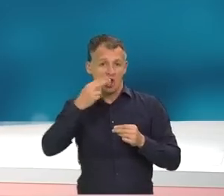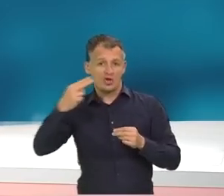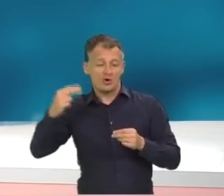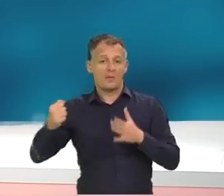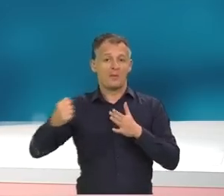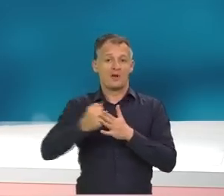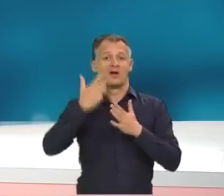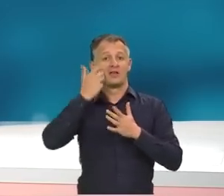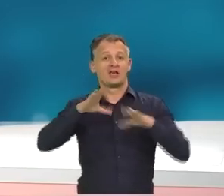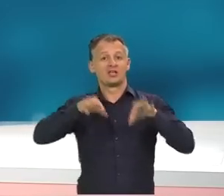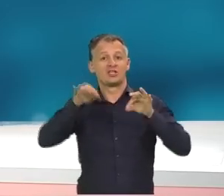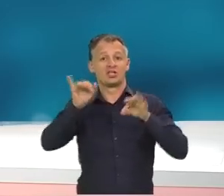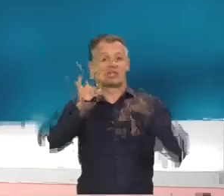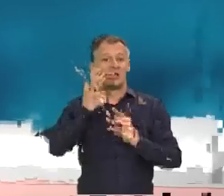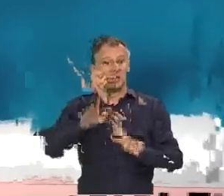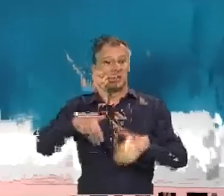va găsi un donator.